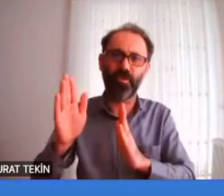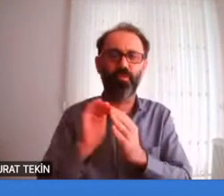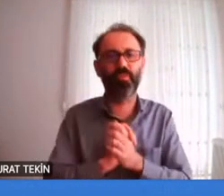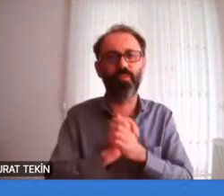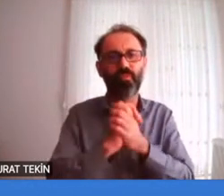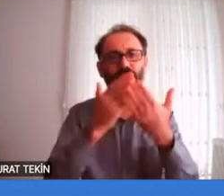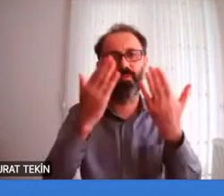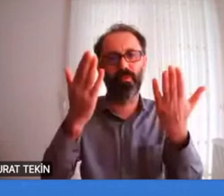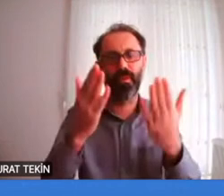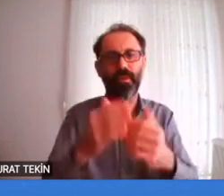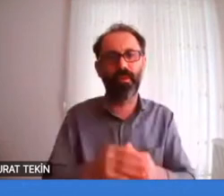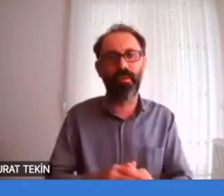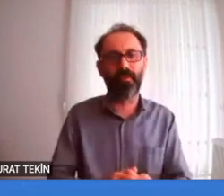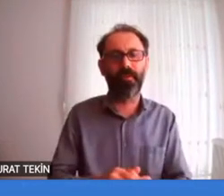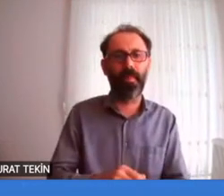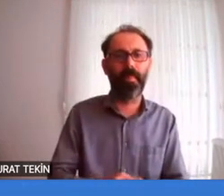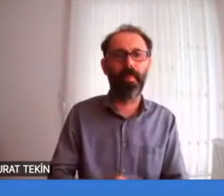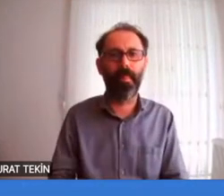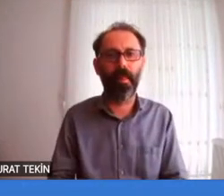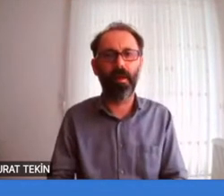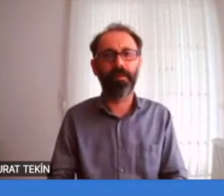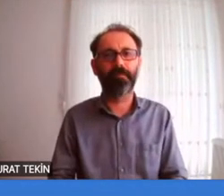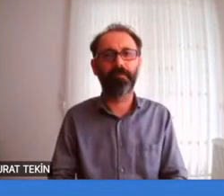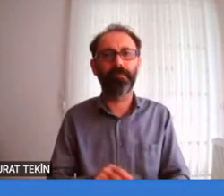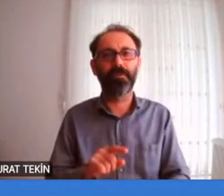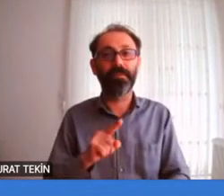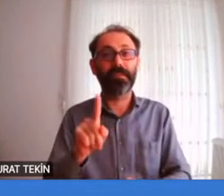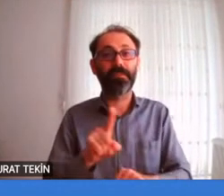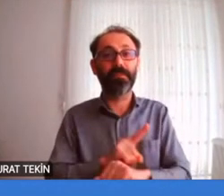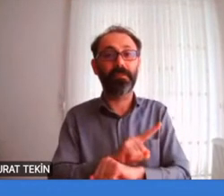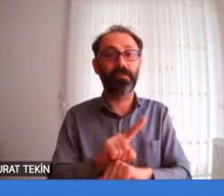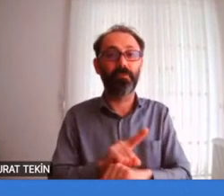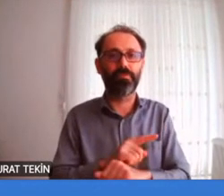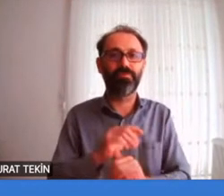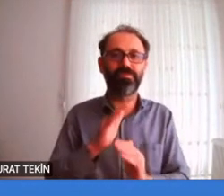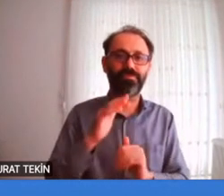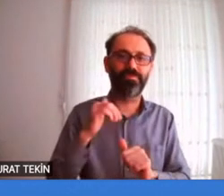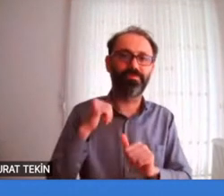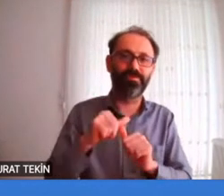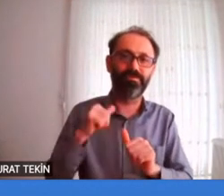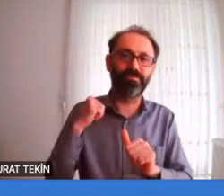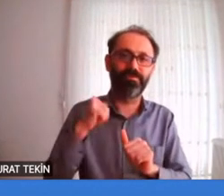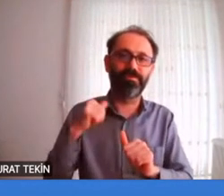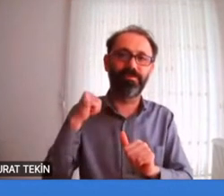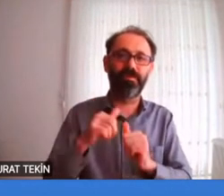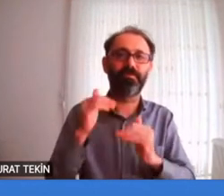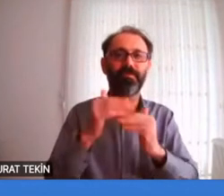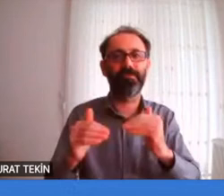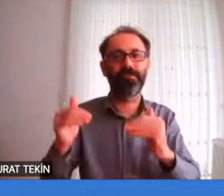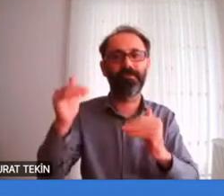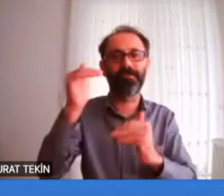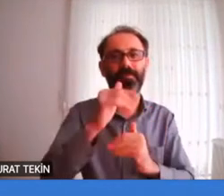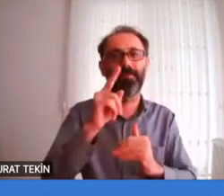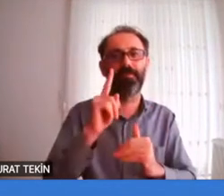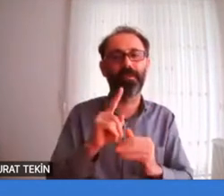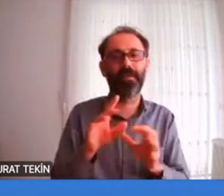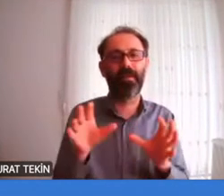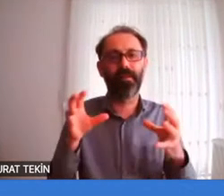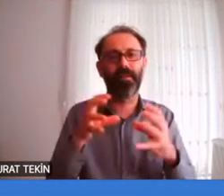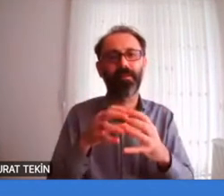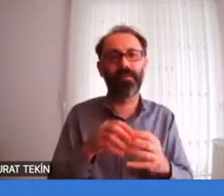kutluyorum. Gerçekten çok kısa bir sürede çok üst düzey başarılar elde etmiş bir takımsınız.